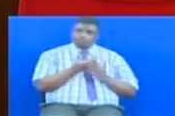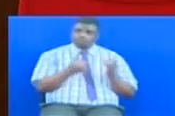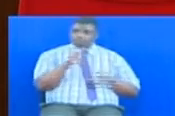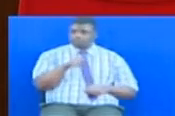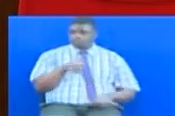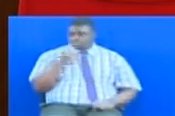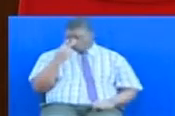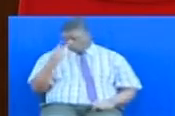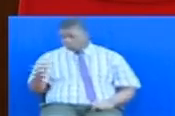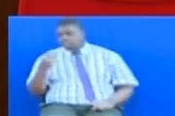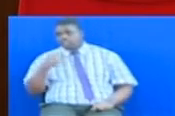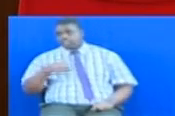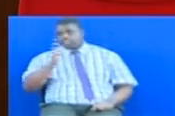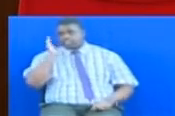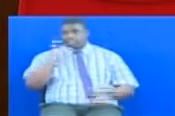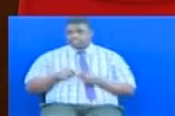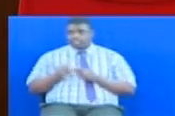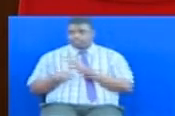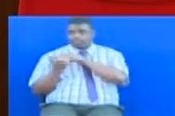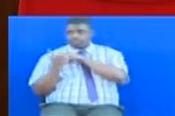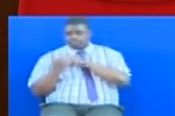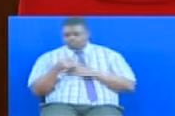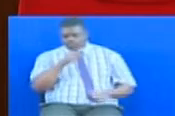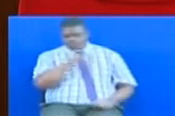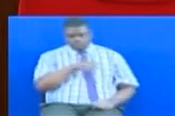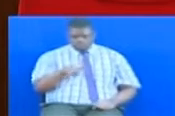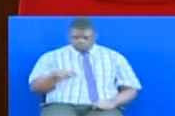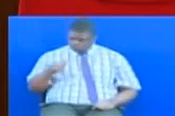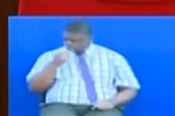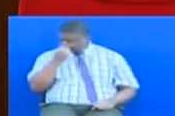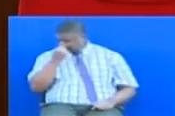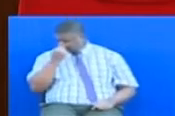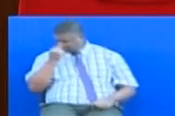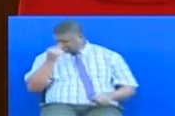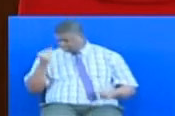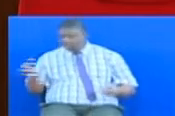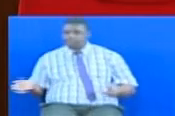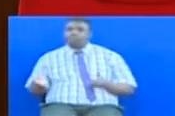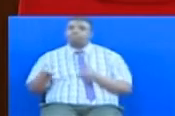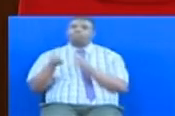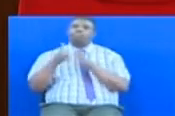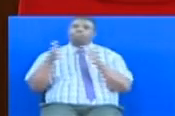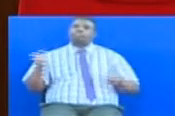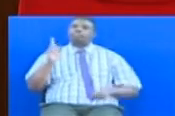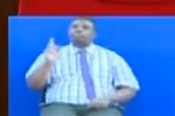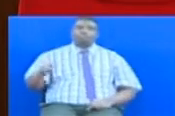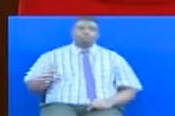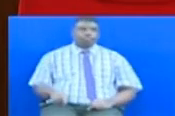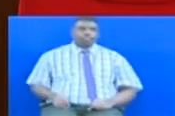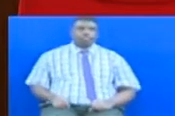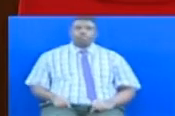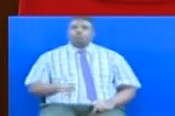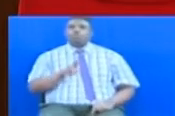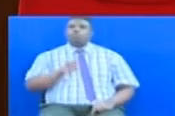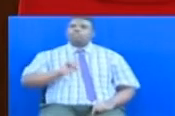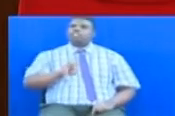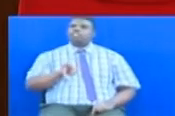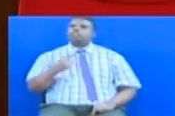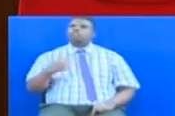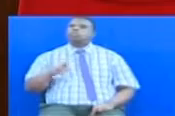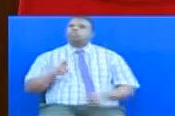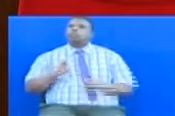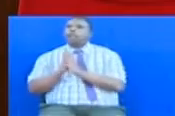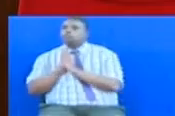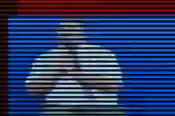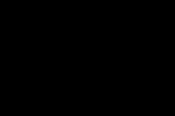wameiona serikali yao inawajibika kwa wananchi, imeleta hamasa kubwa, iko michango mikubwa. Kwa hiyo kipekee kwa wananchi wa Ushetu nawashukuru sana,